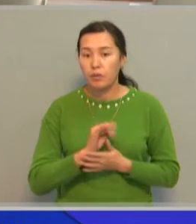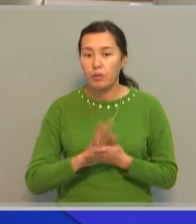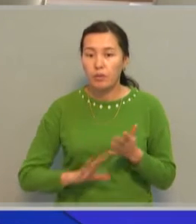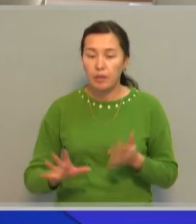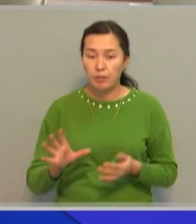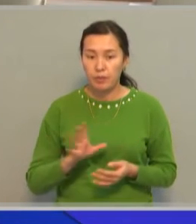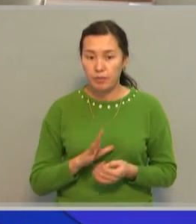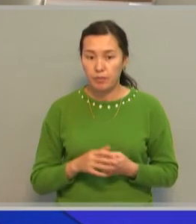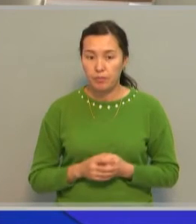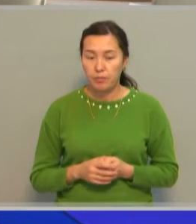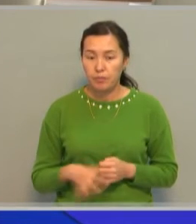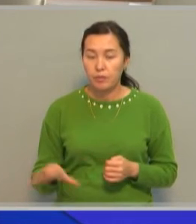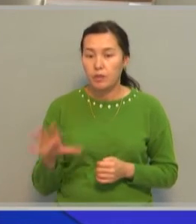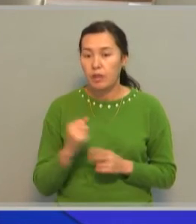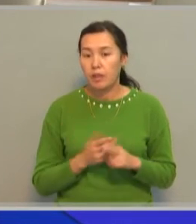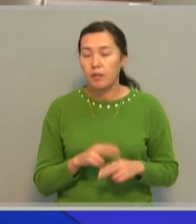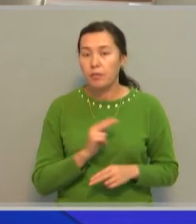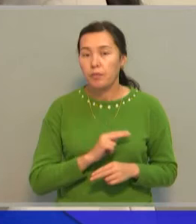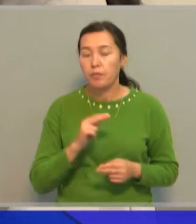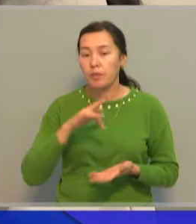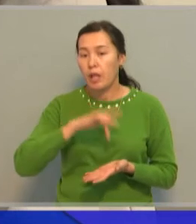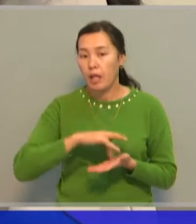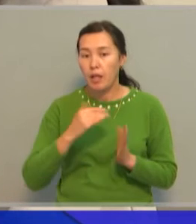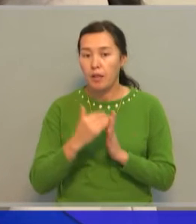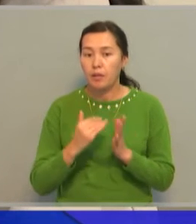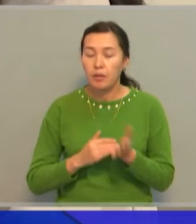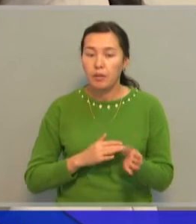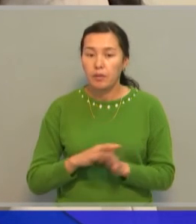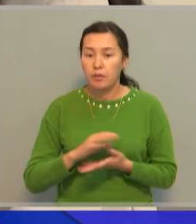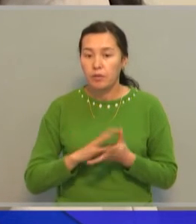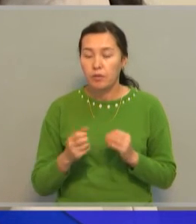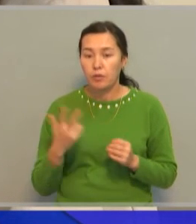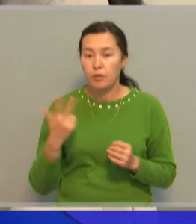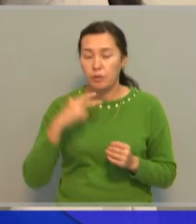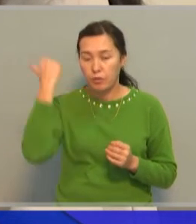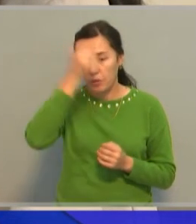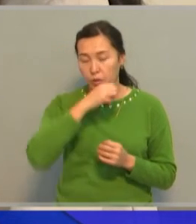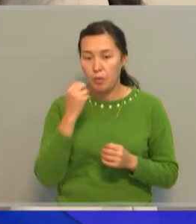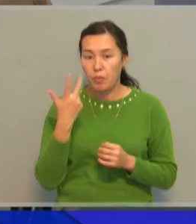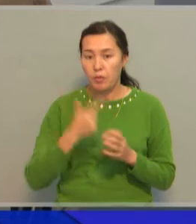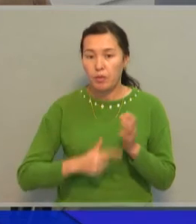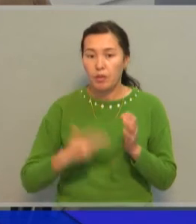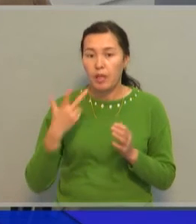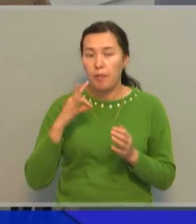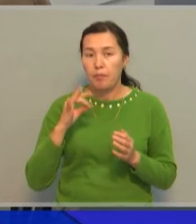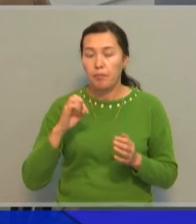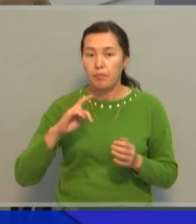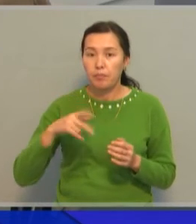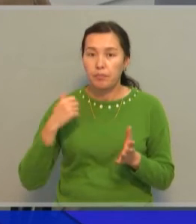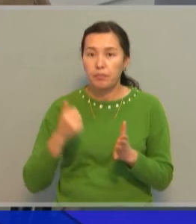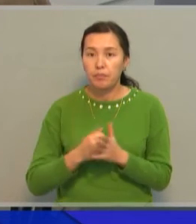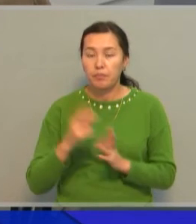қарастырдық. Жалпы осы іскер қала бағдарламасының іске асырылуы арқылы 3 жылда 13,3 миллиард